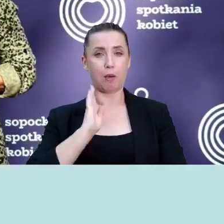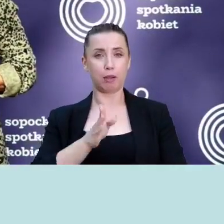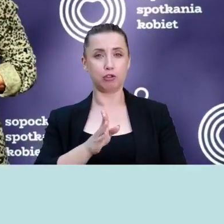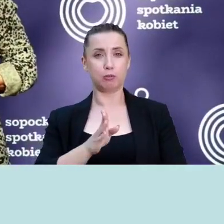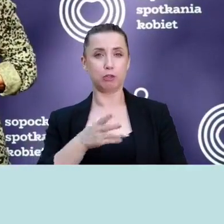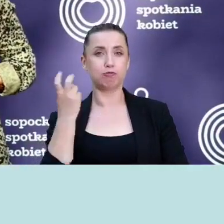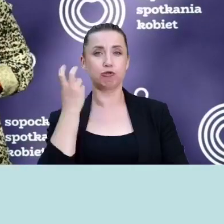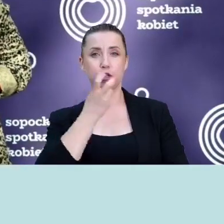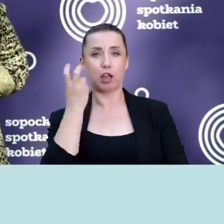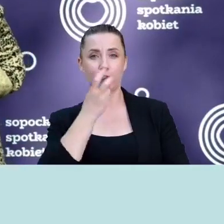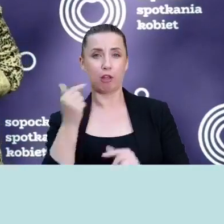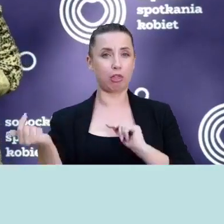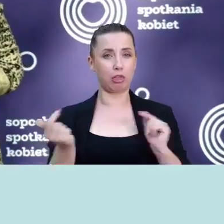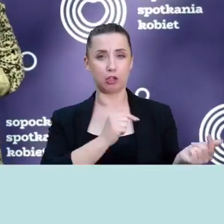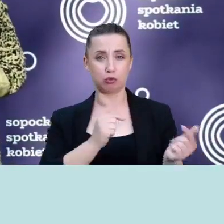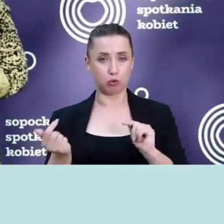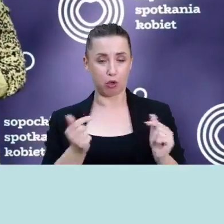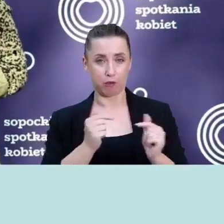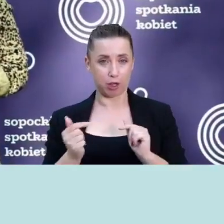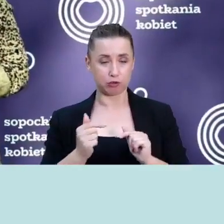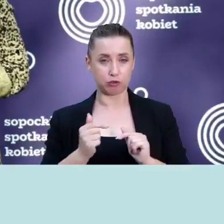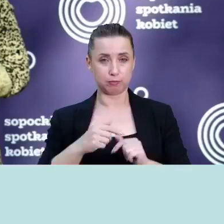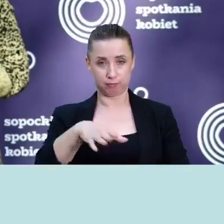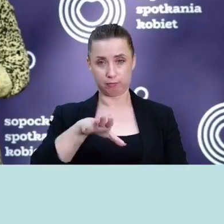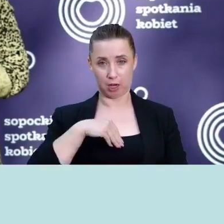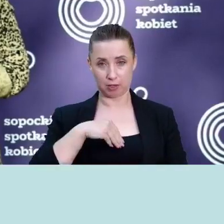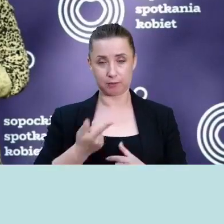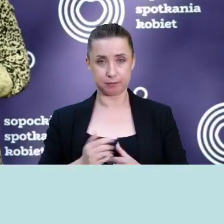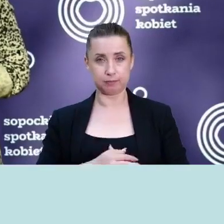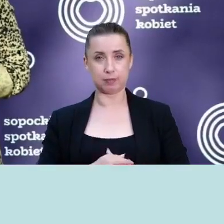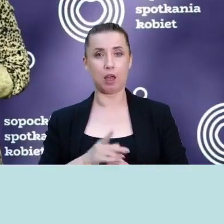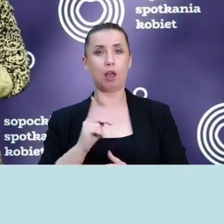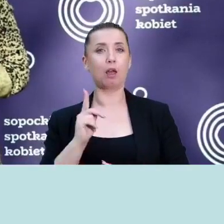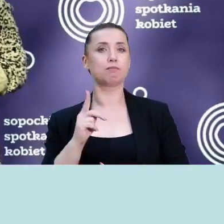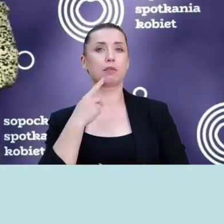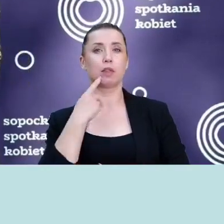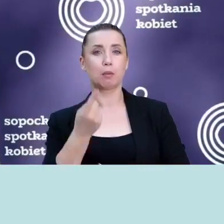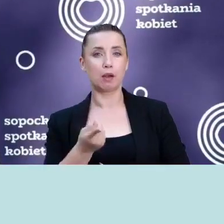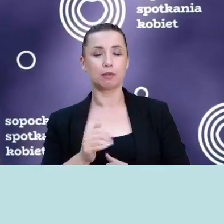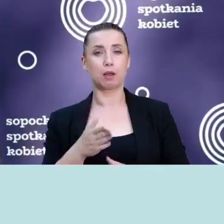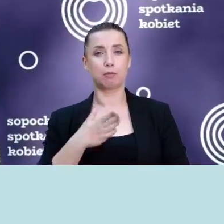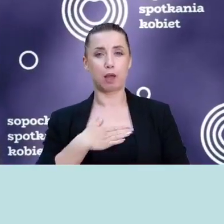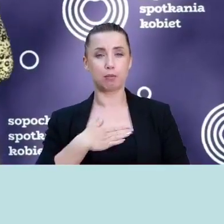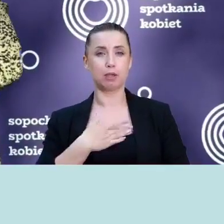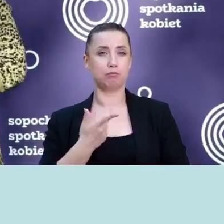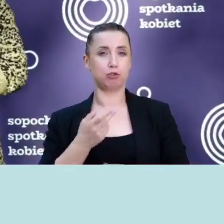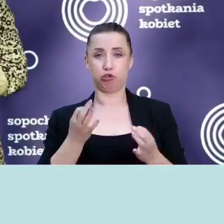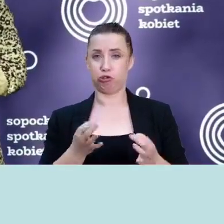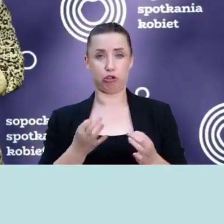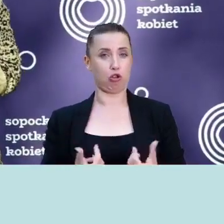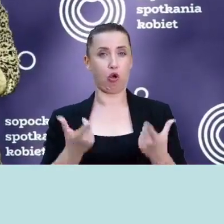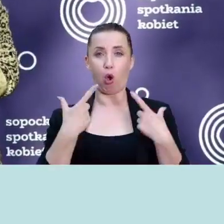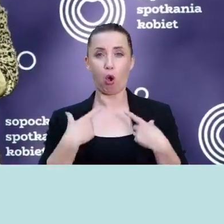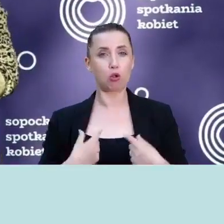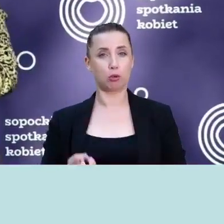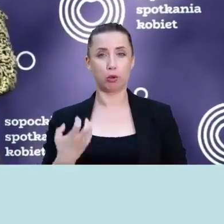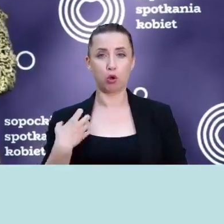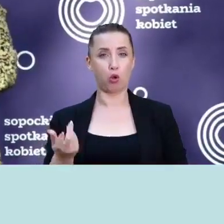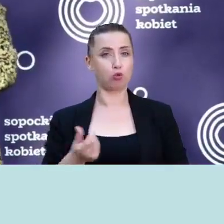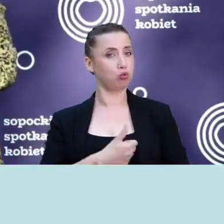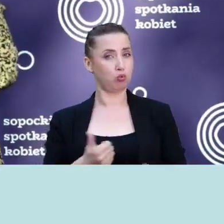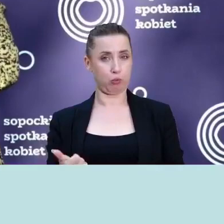do czego bardzo serdecznie zapraszam. A naprawdę mamy ze sobą osoby wspaniałe,